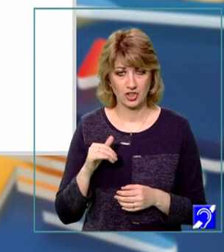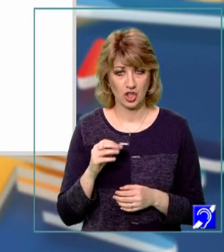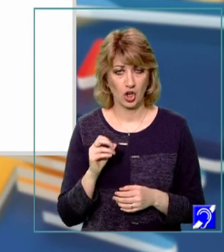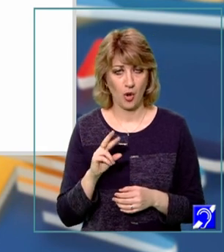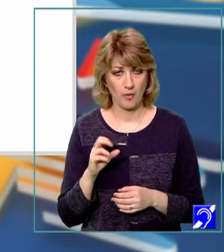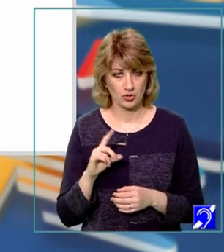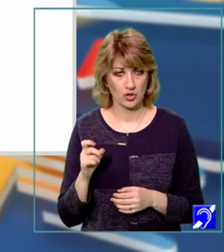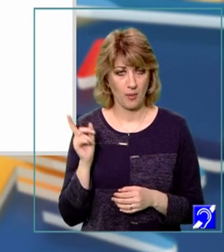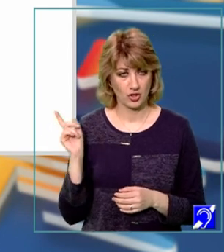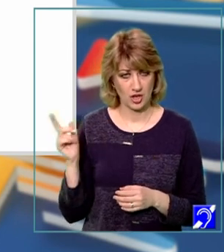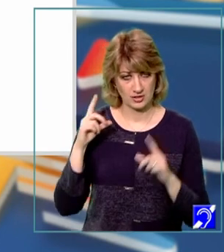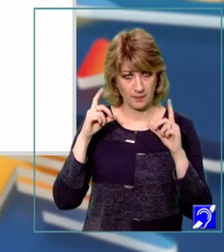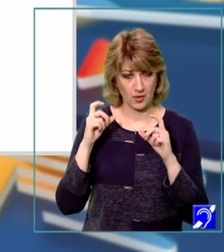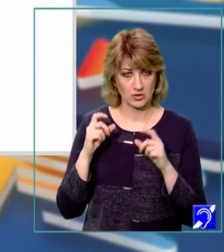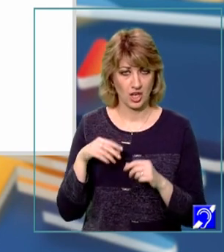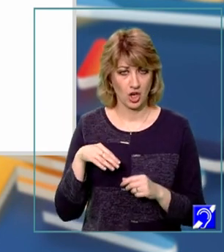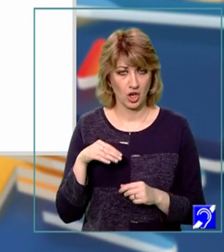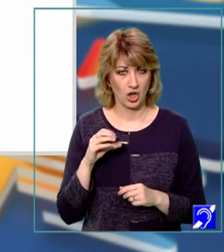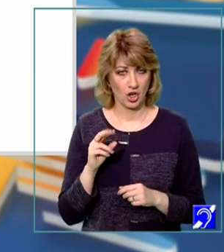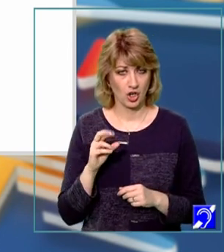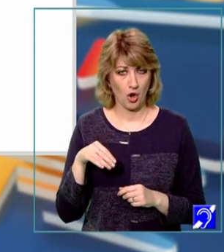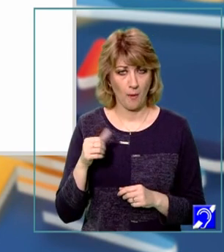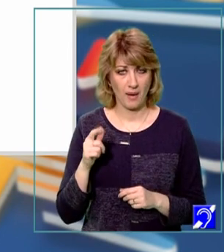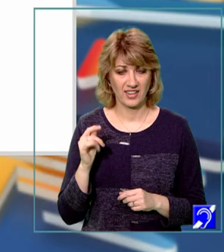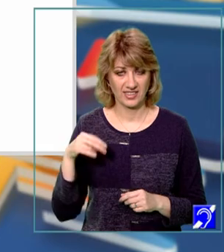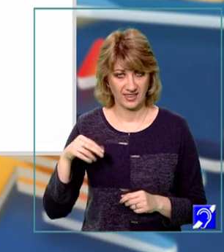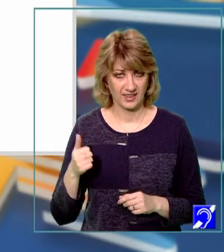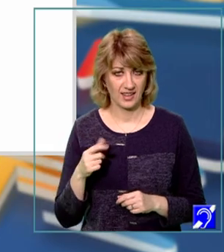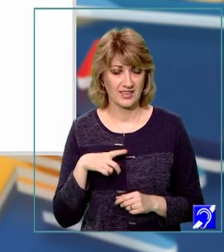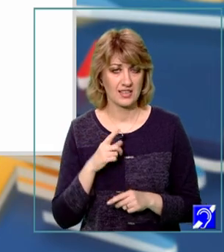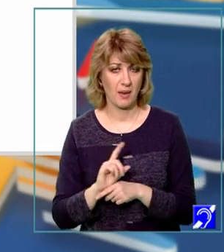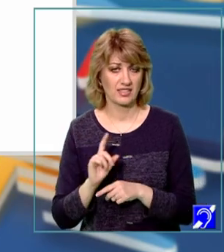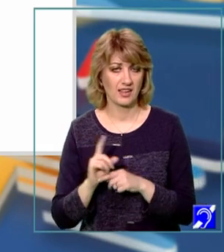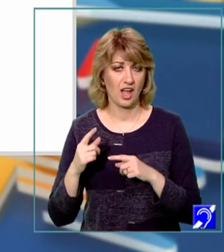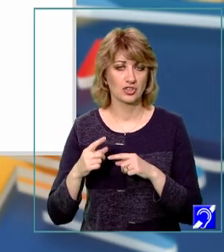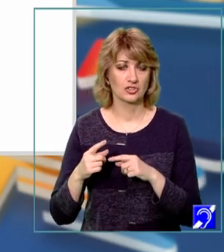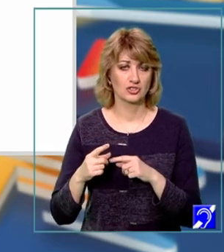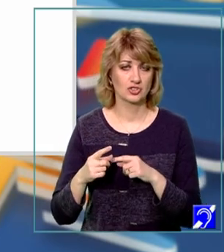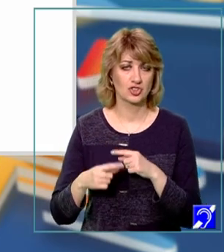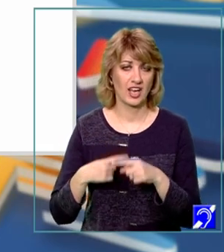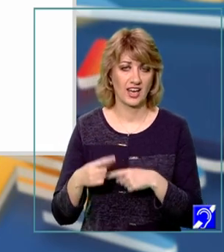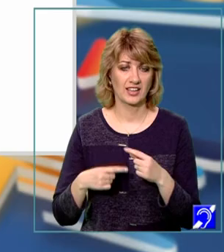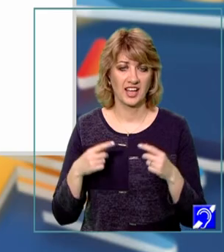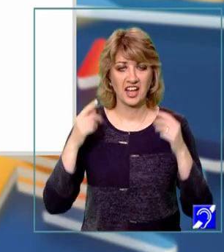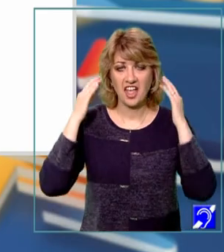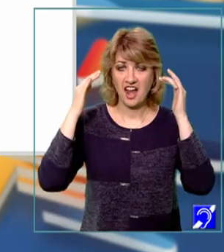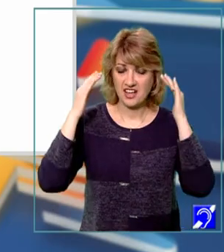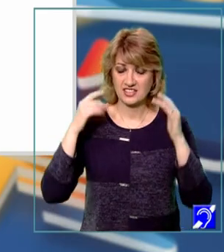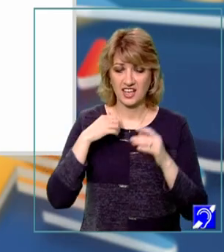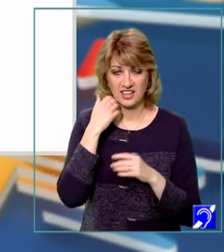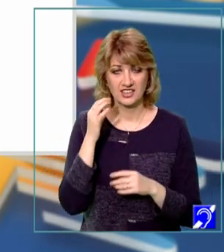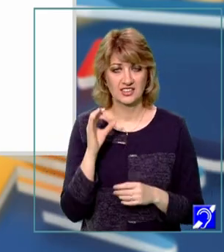încă o dată, cromatina reprezintă materialul genetic relaxat atunci când celula este